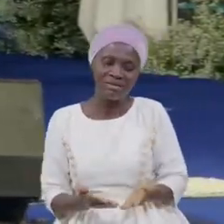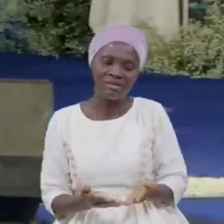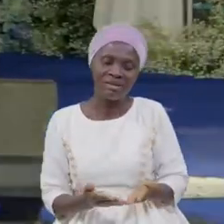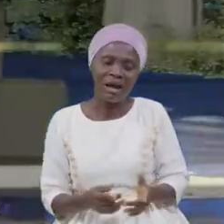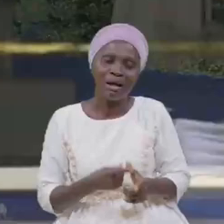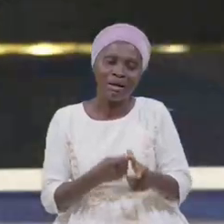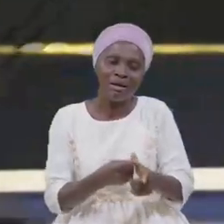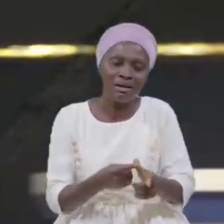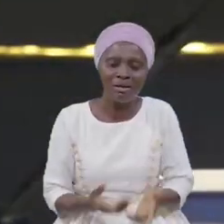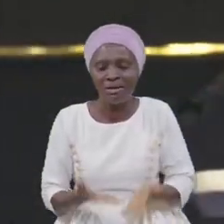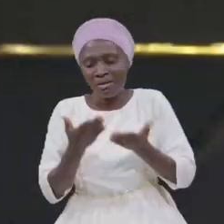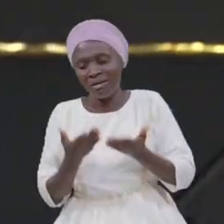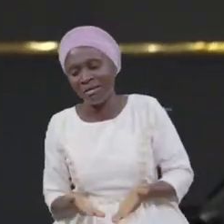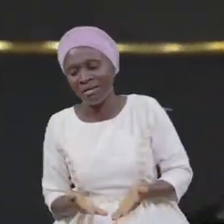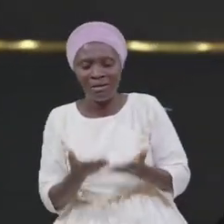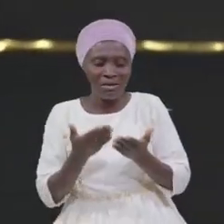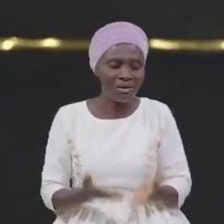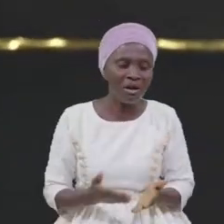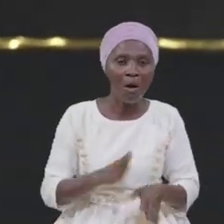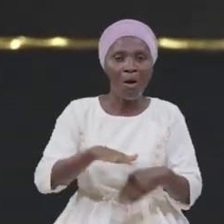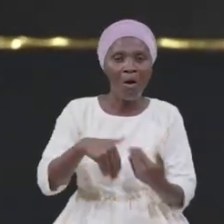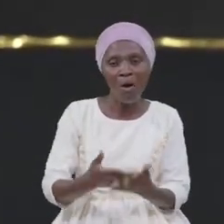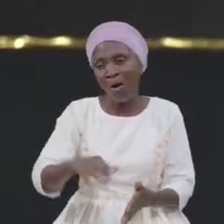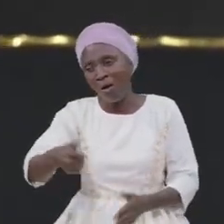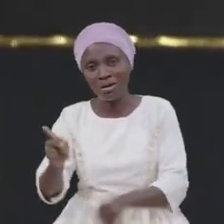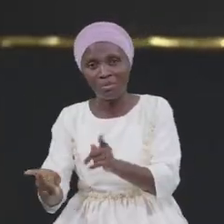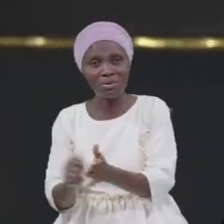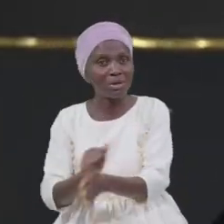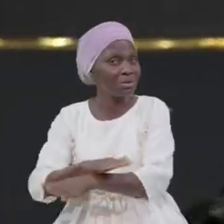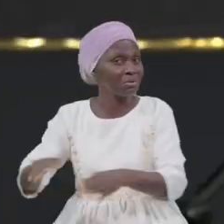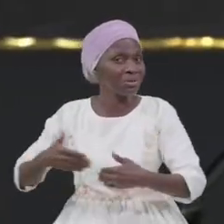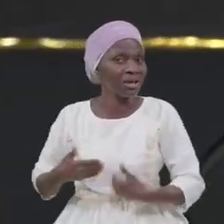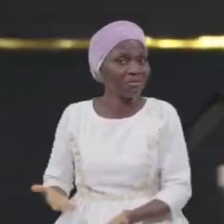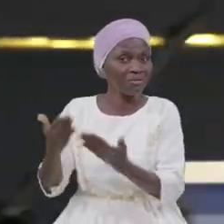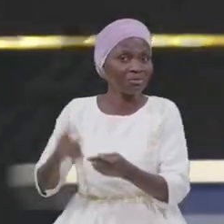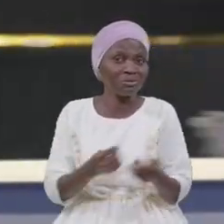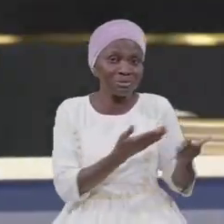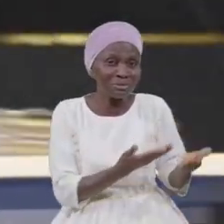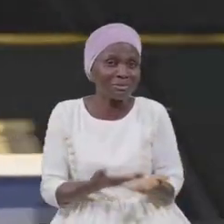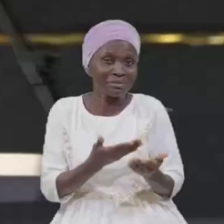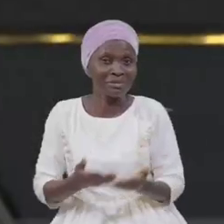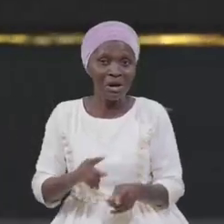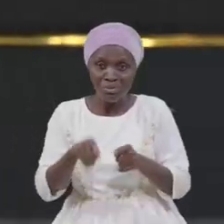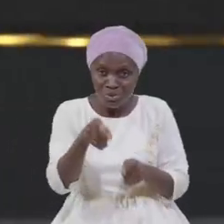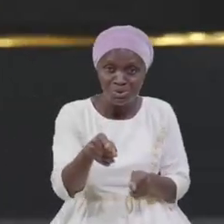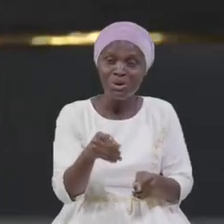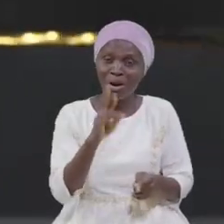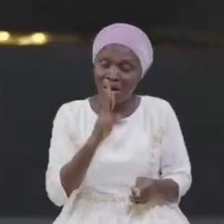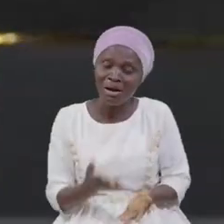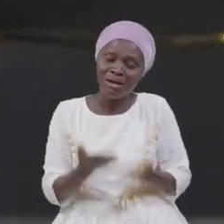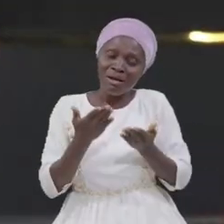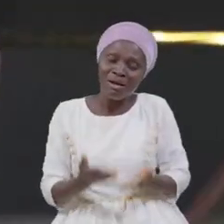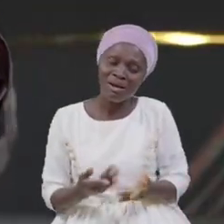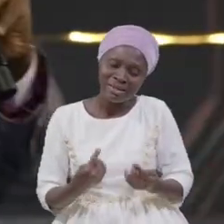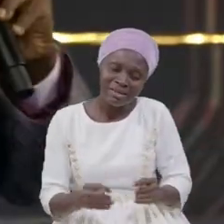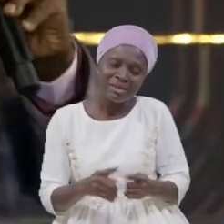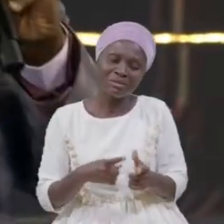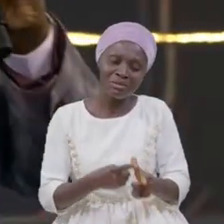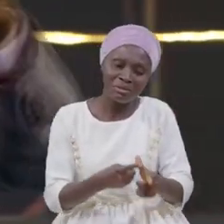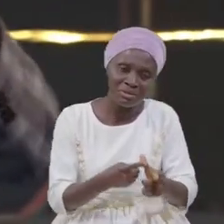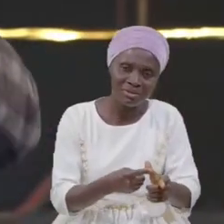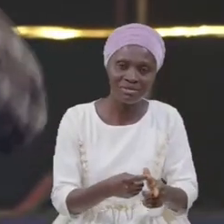es dans une course de relais, ceux qui n'ont pas de fardeau à porter, et toi tu essaies de courir,